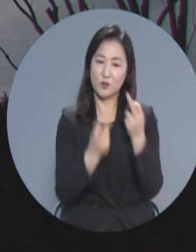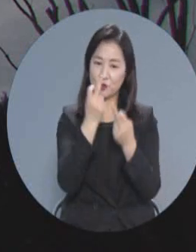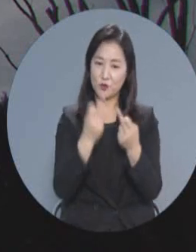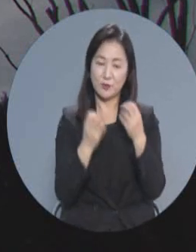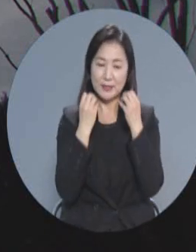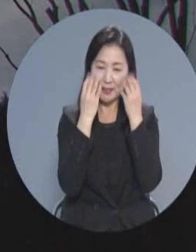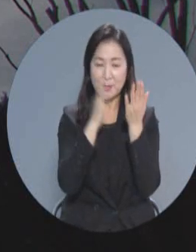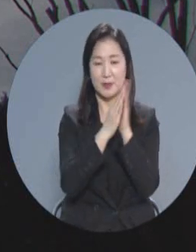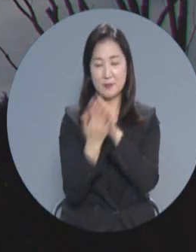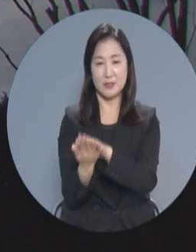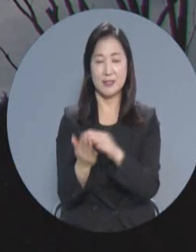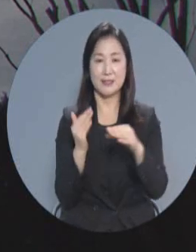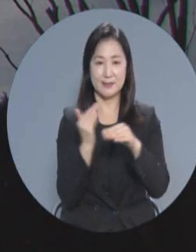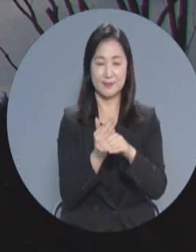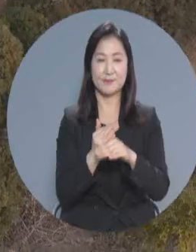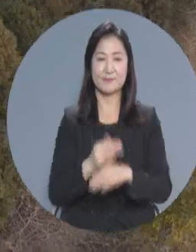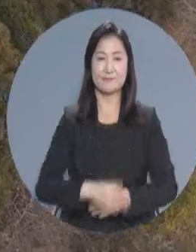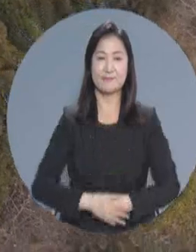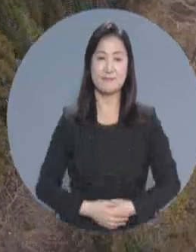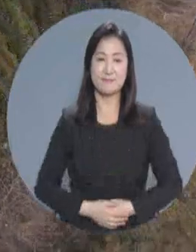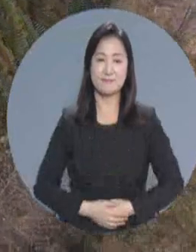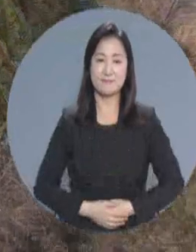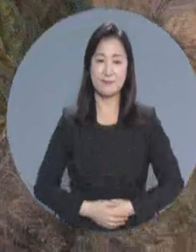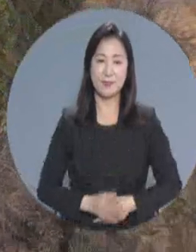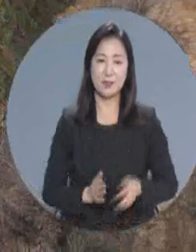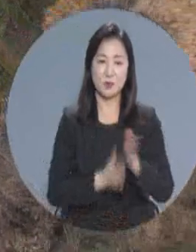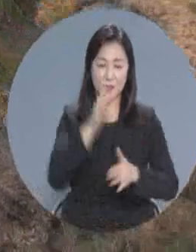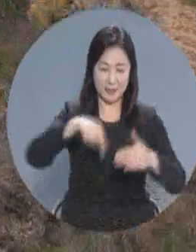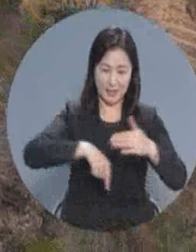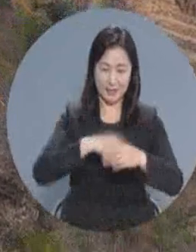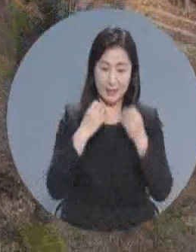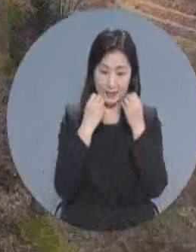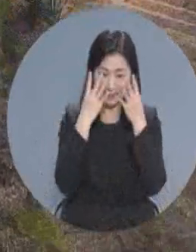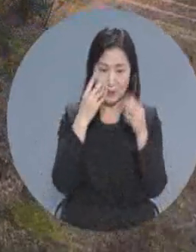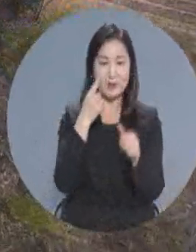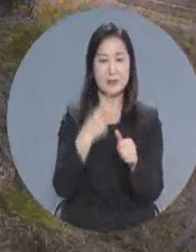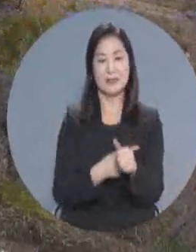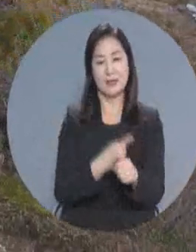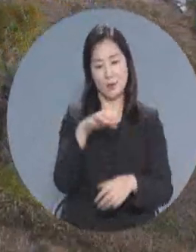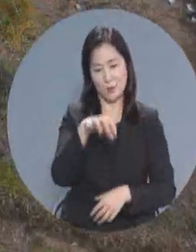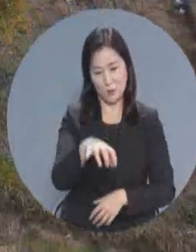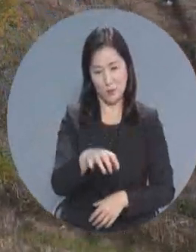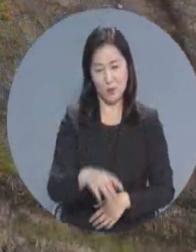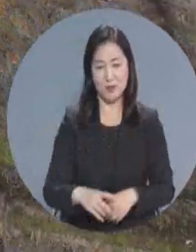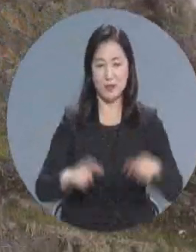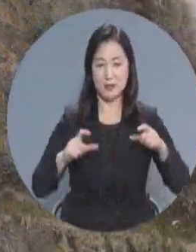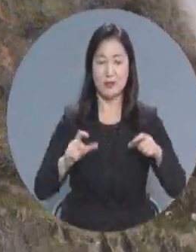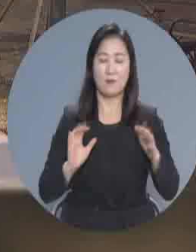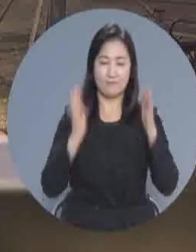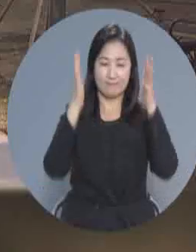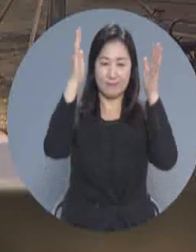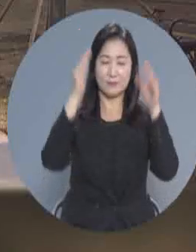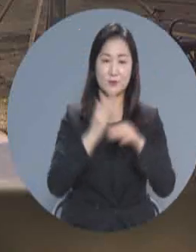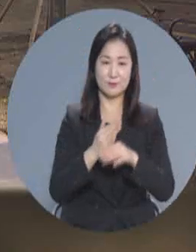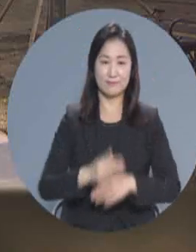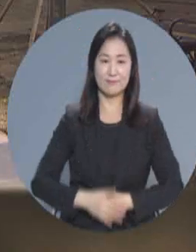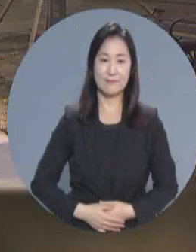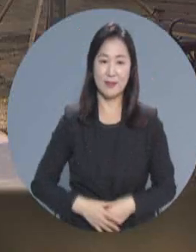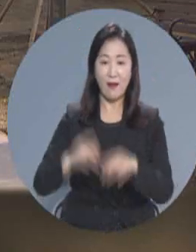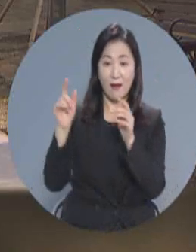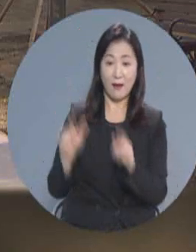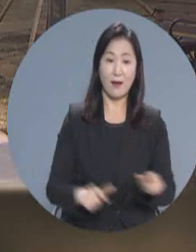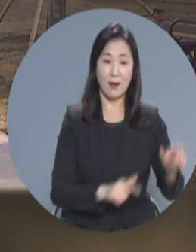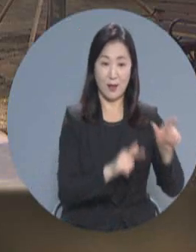새롭게 연출됐습니다. 도심 속 새로운 생태 공간에 지역사회 반응도 좋습니다. 하루 새 두